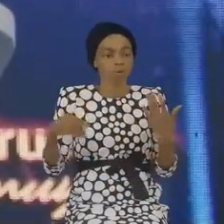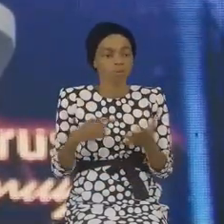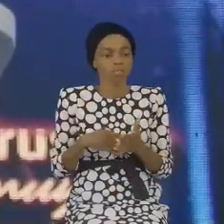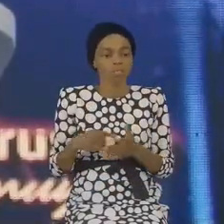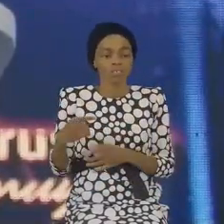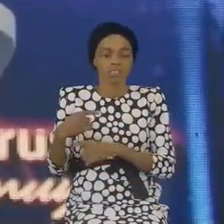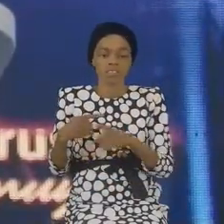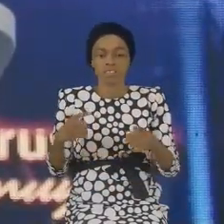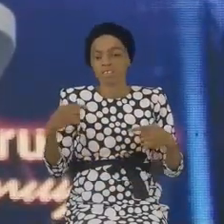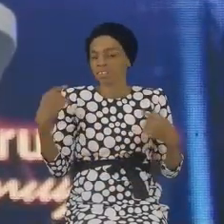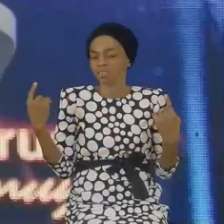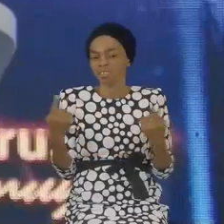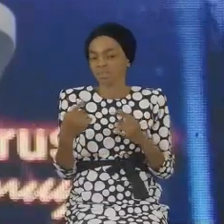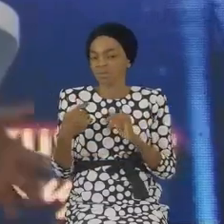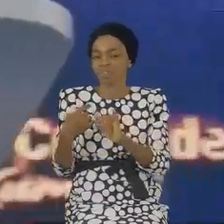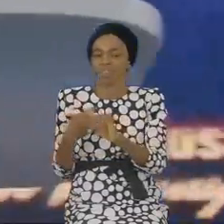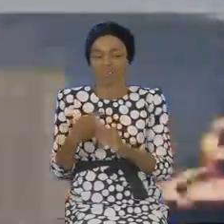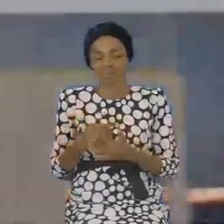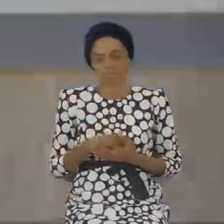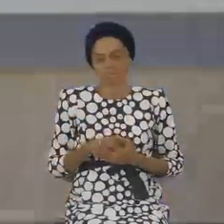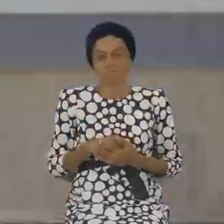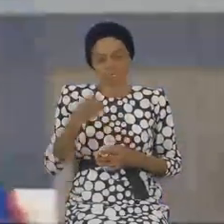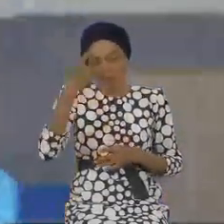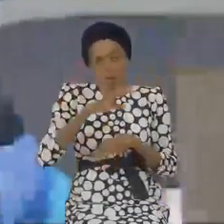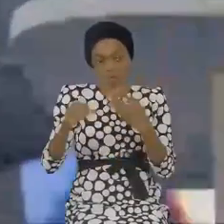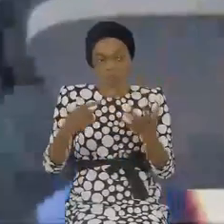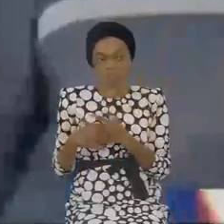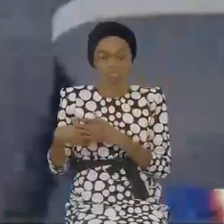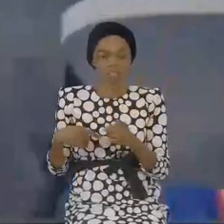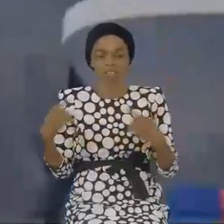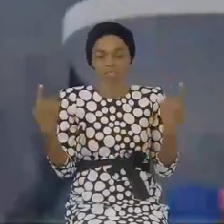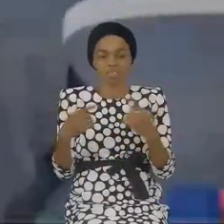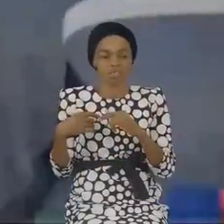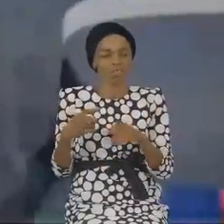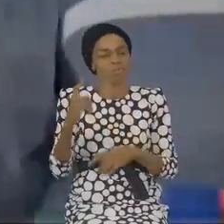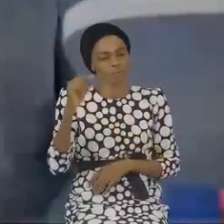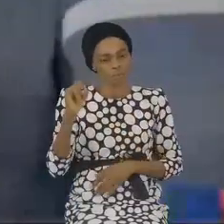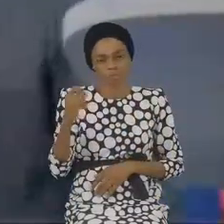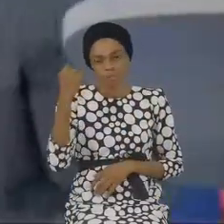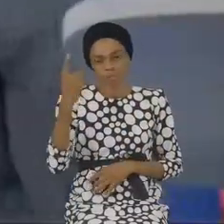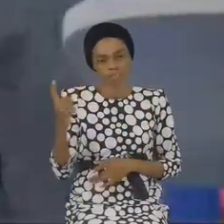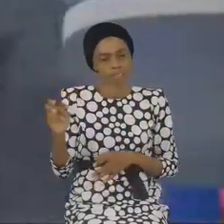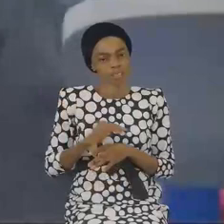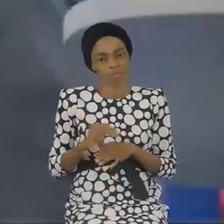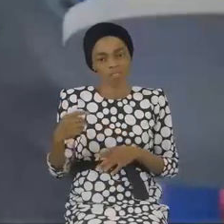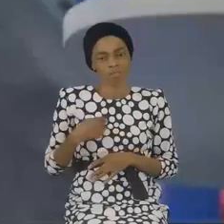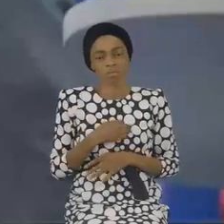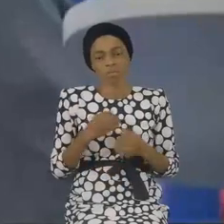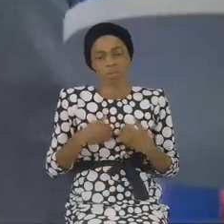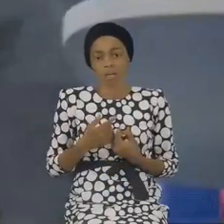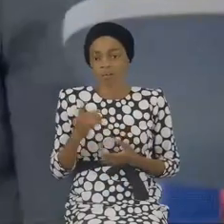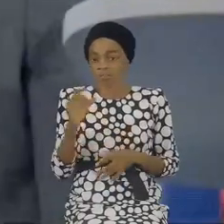il continua à pécher. Malgré tout cela, il continua à pécher. Vous comprenez? Le ministère que nous avons, la justification,